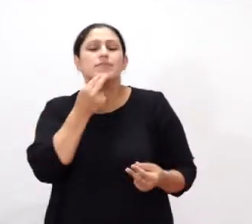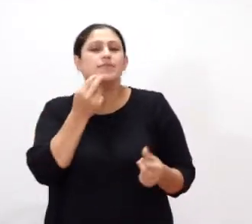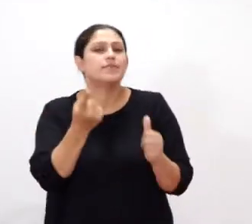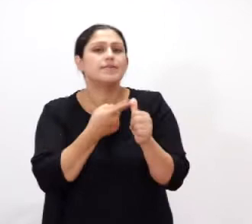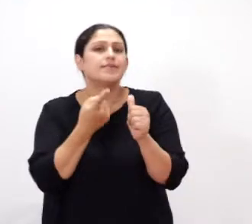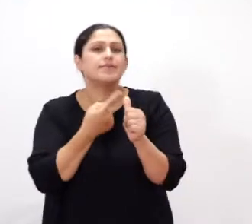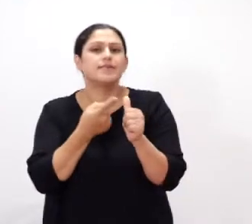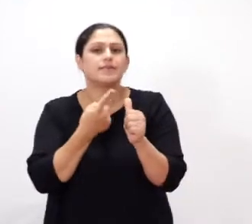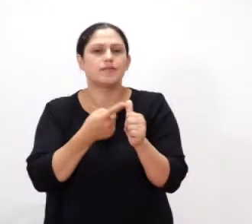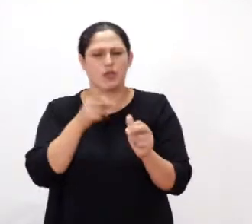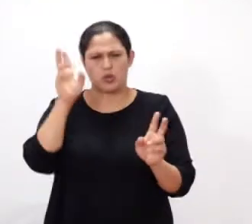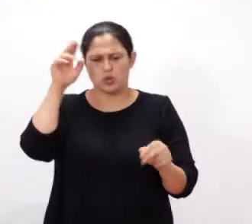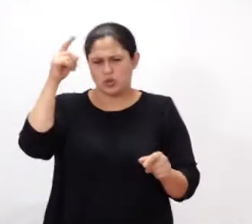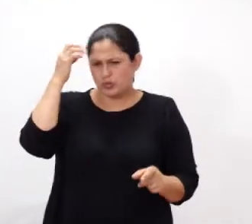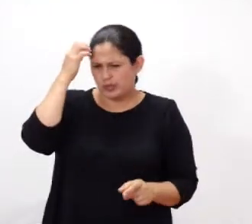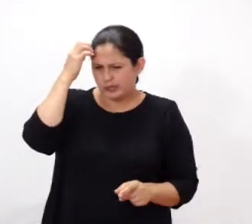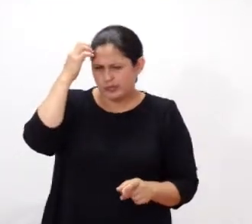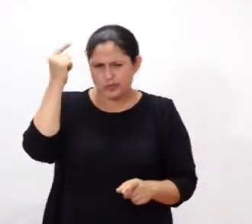است؟